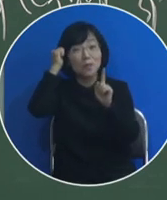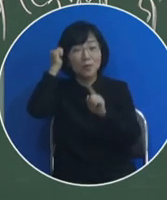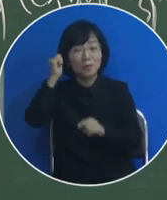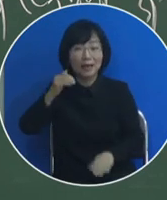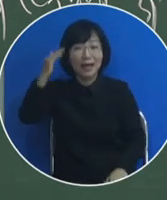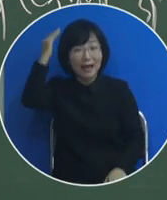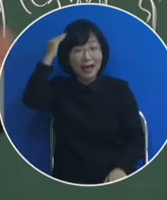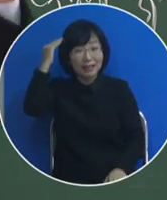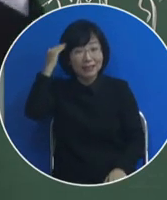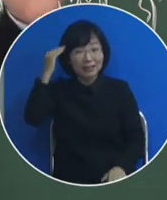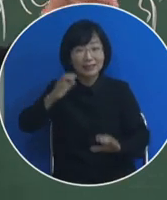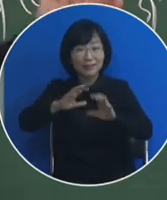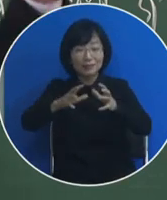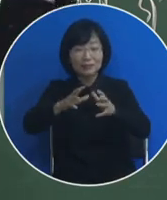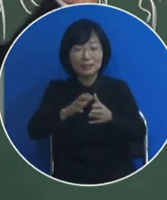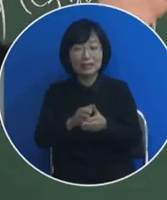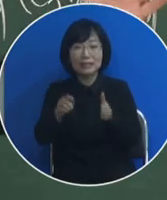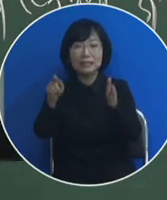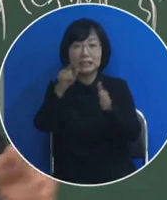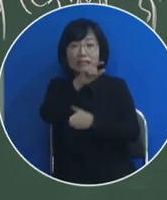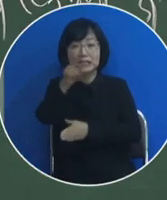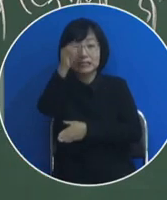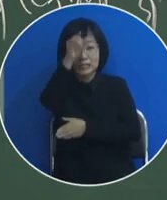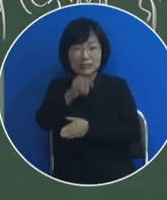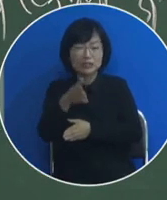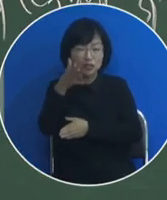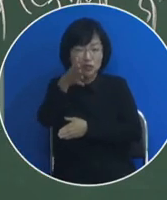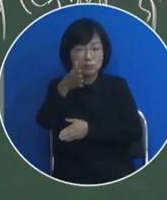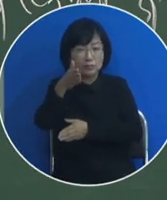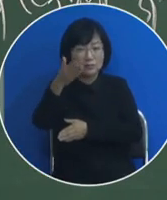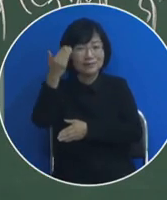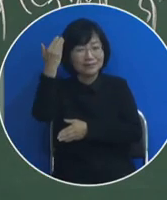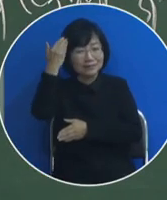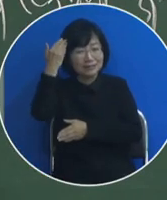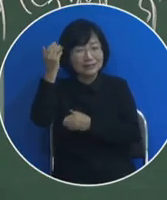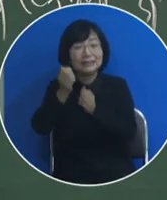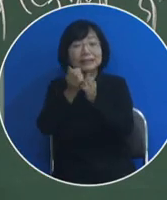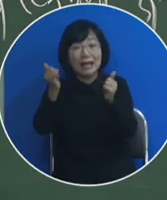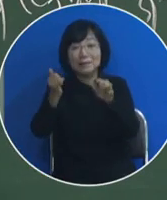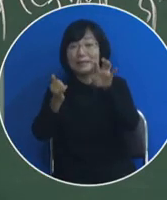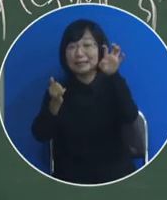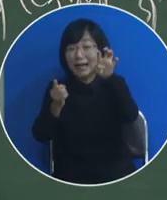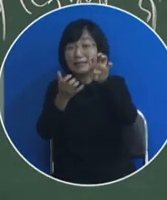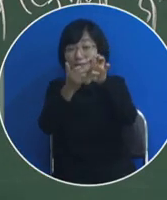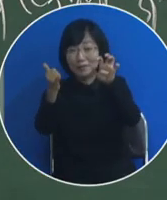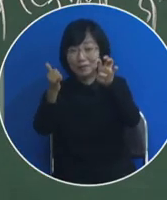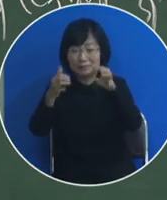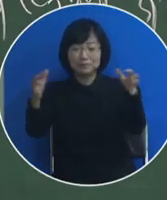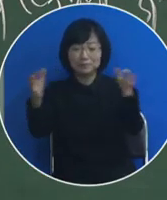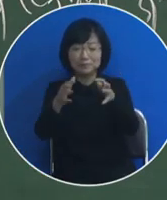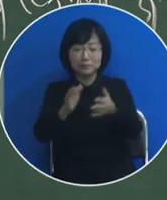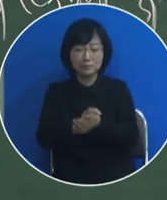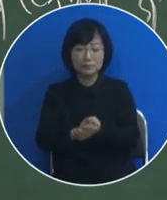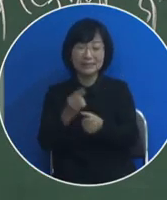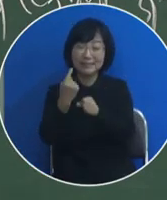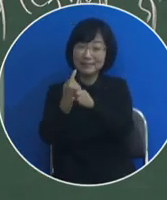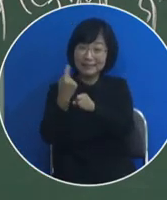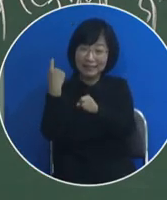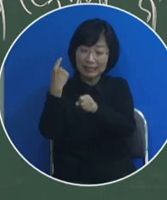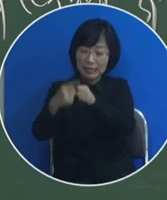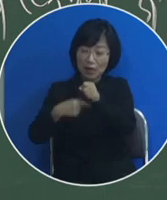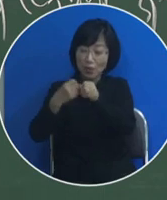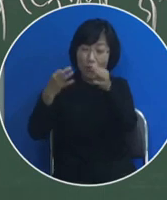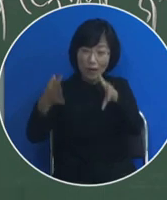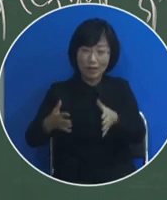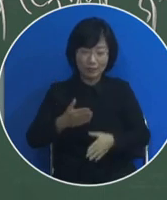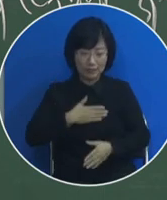40명이 모여가지고 작년 재작년에 저에 대해서 검토를 했습니다. 40 theologians in Korea got together and last year and the